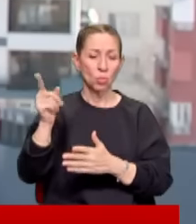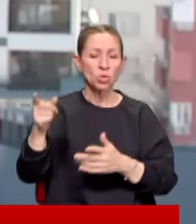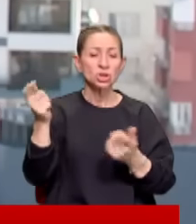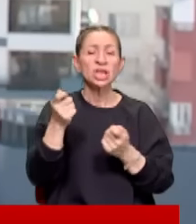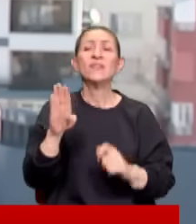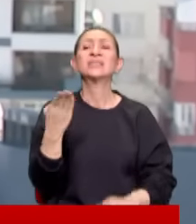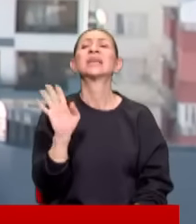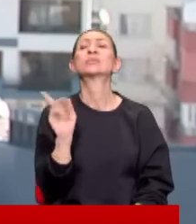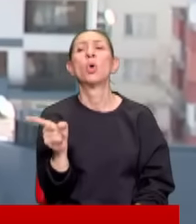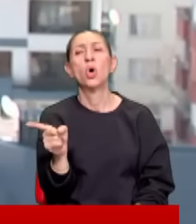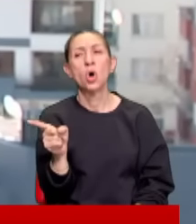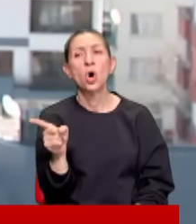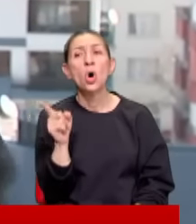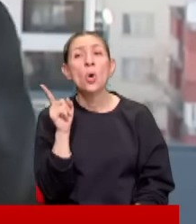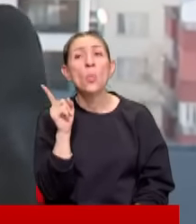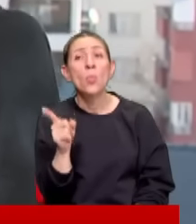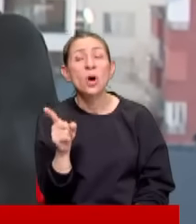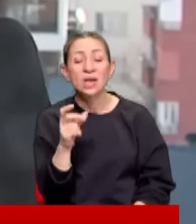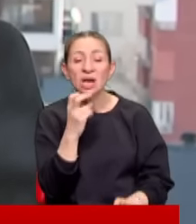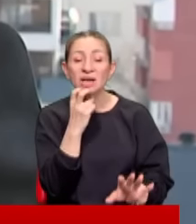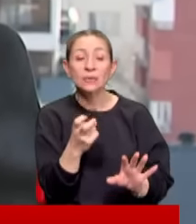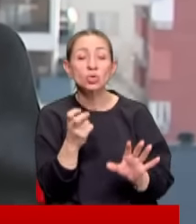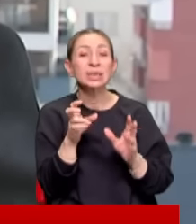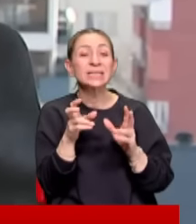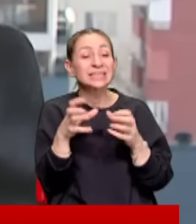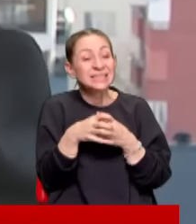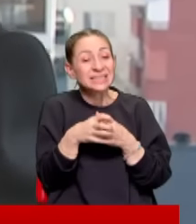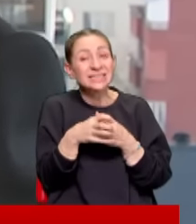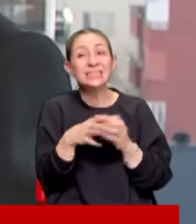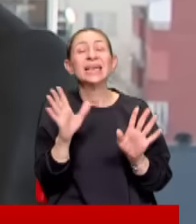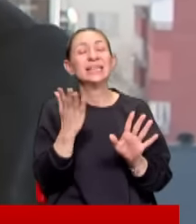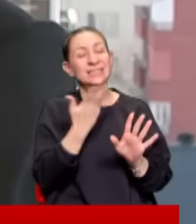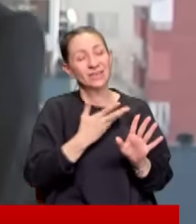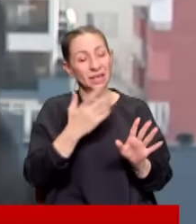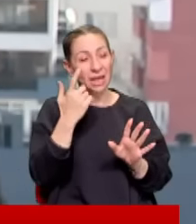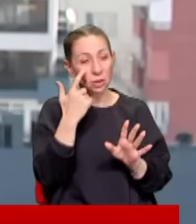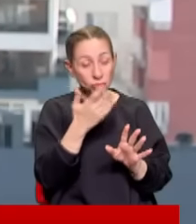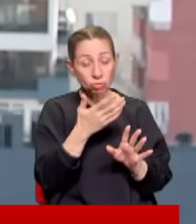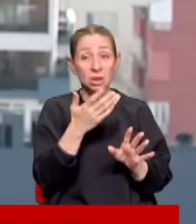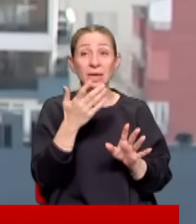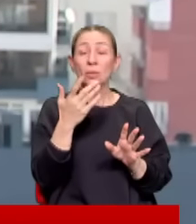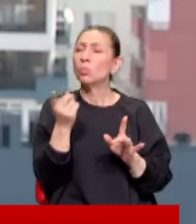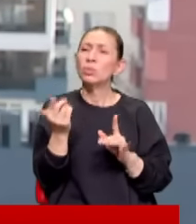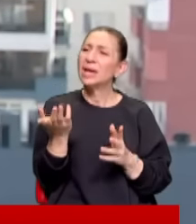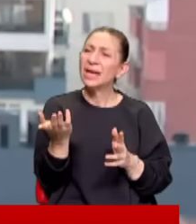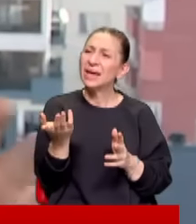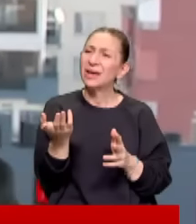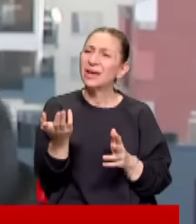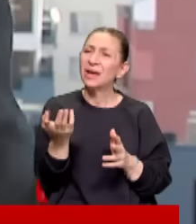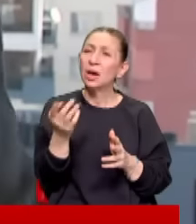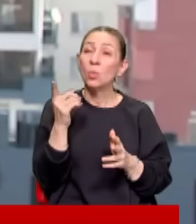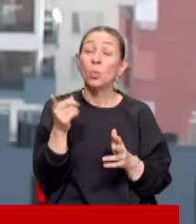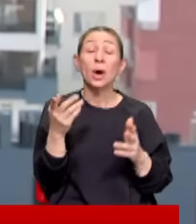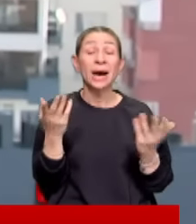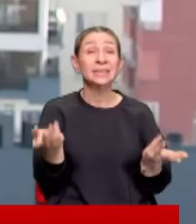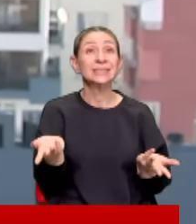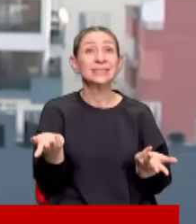işten vazgeçmiyor. Yani bu artık kadrolaşma falan da değil sevgili Karagöz. Bu kadrolaşma falan da değil. Nedir bu? Bu